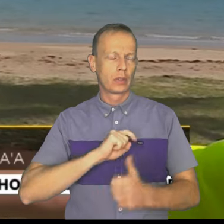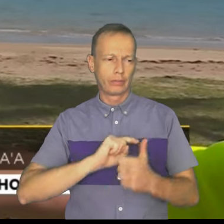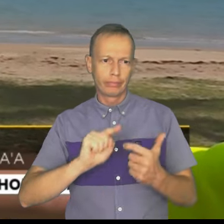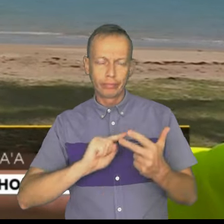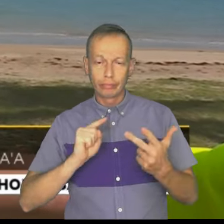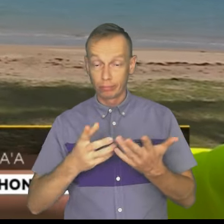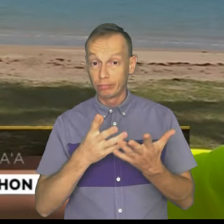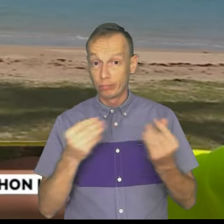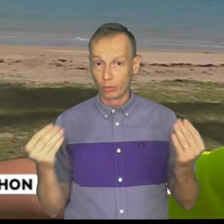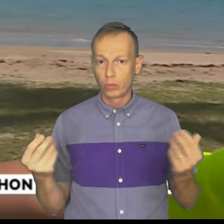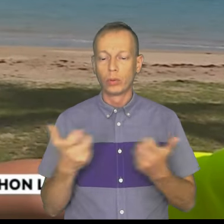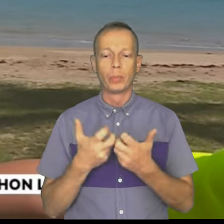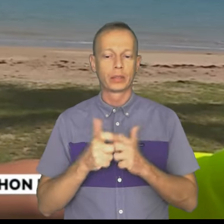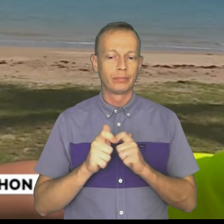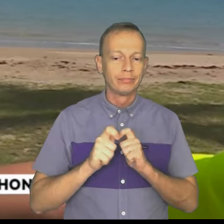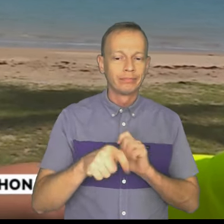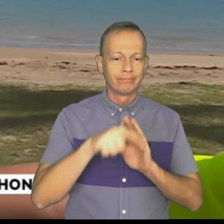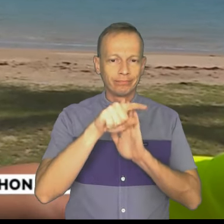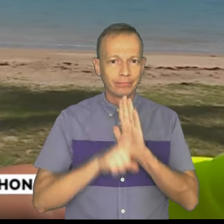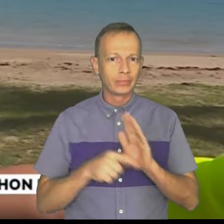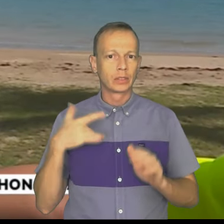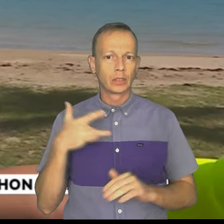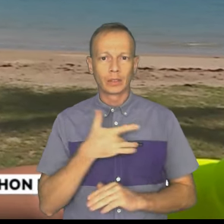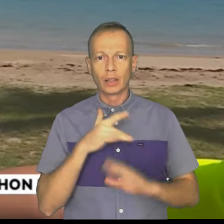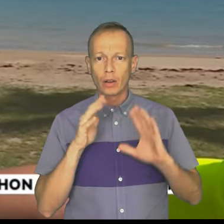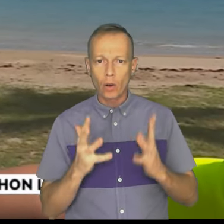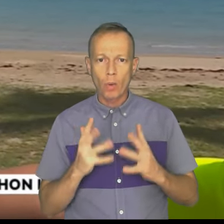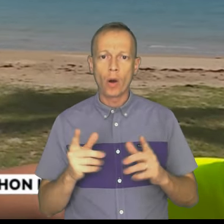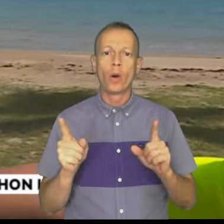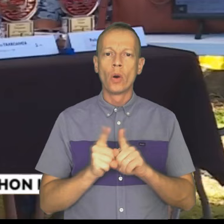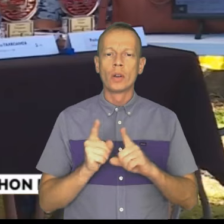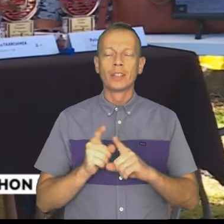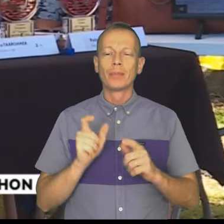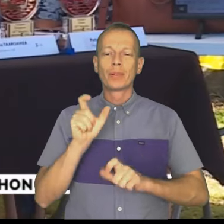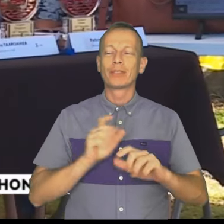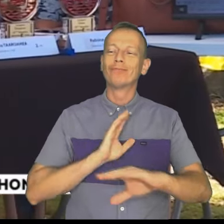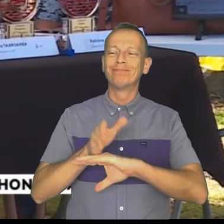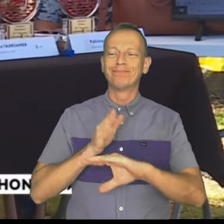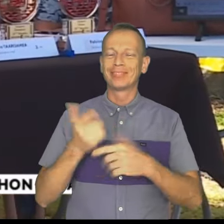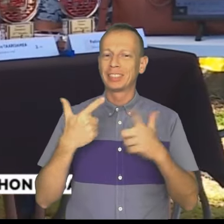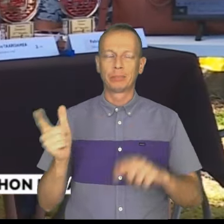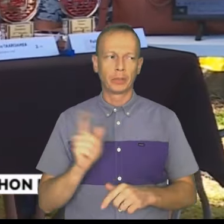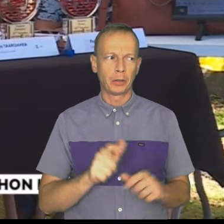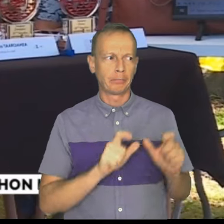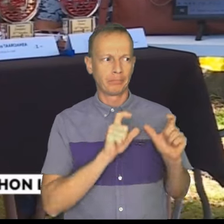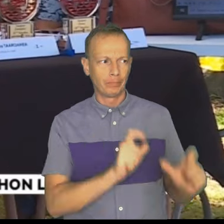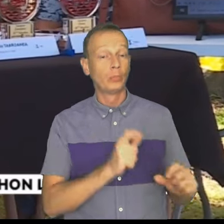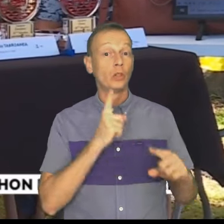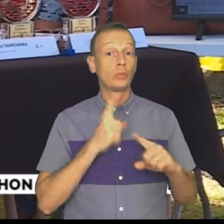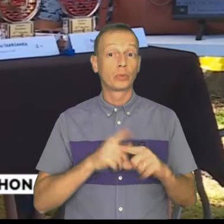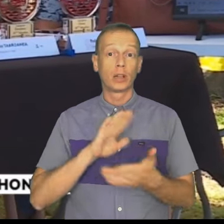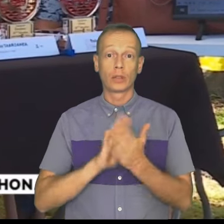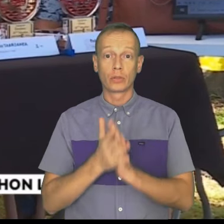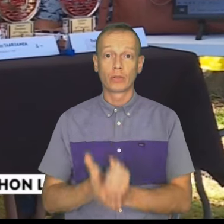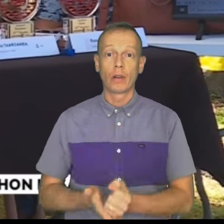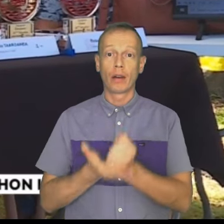'abord le protocole sanitaire et avec une entrée filtrée et avec aussi une association de soutien pour